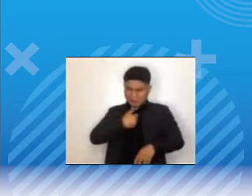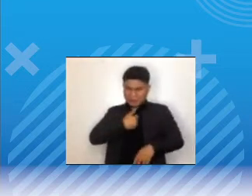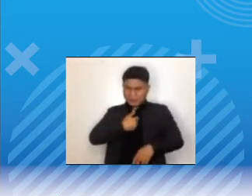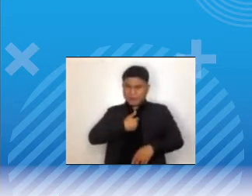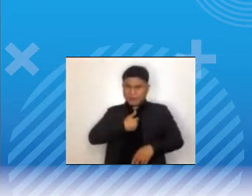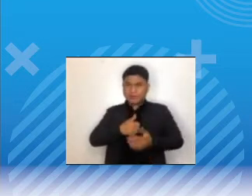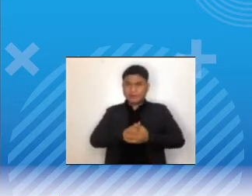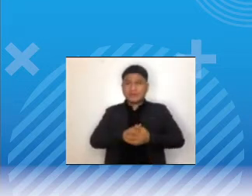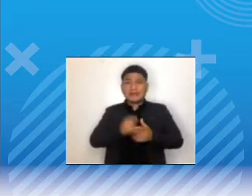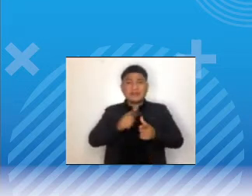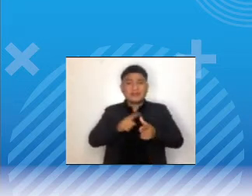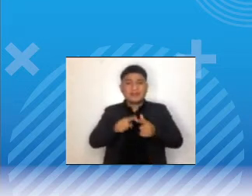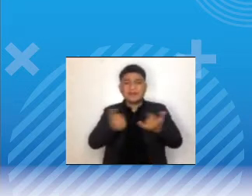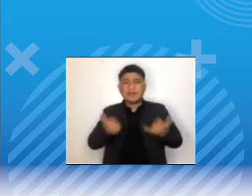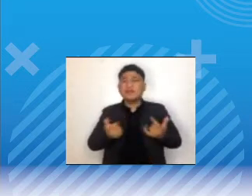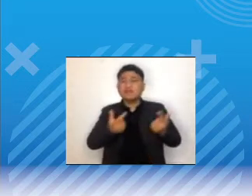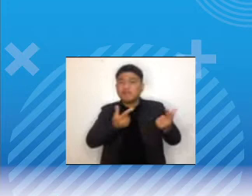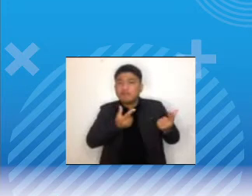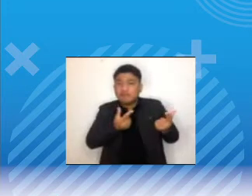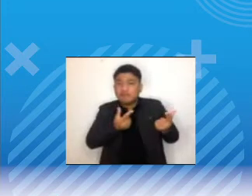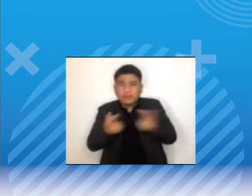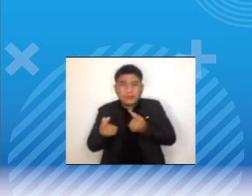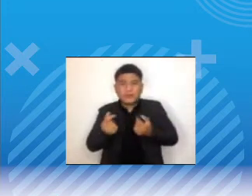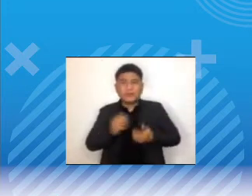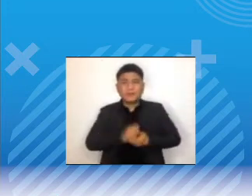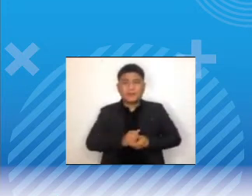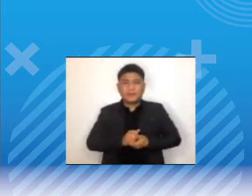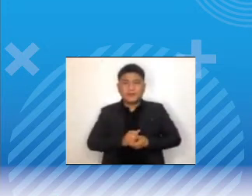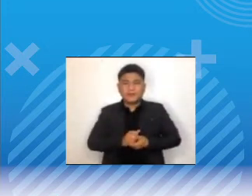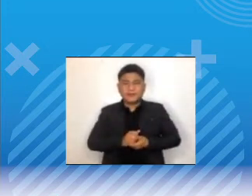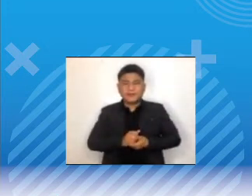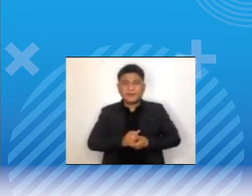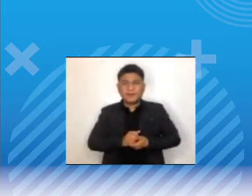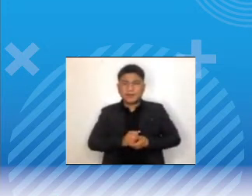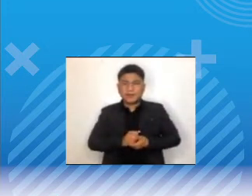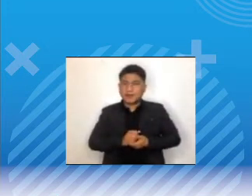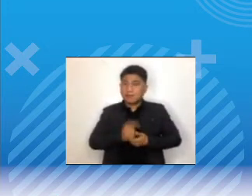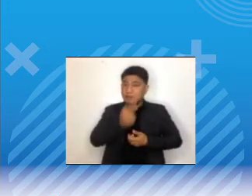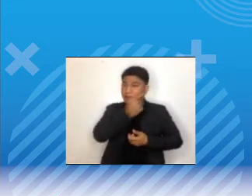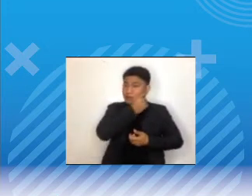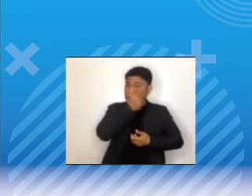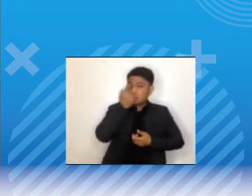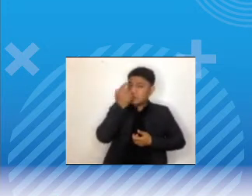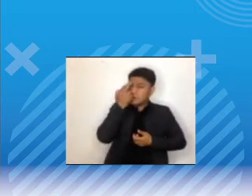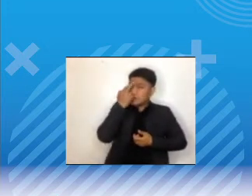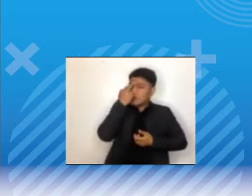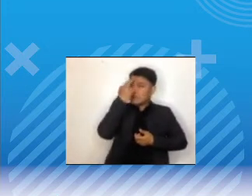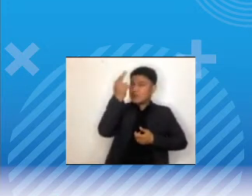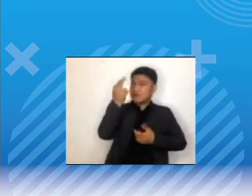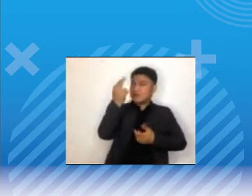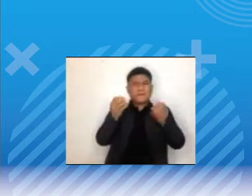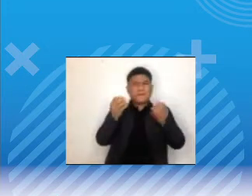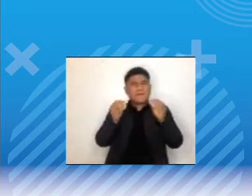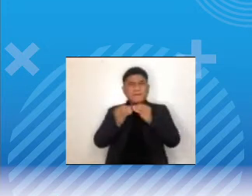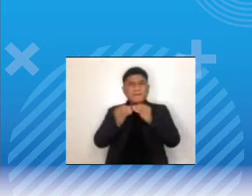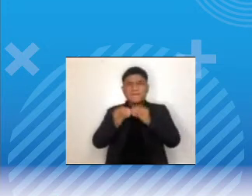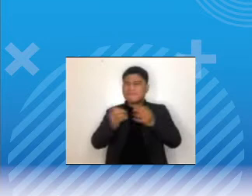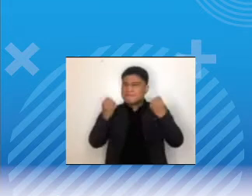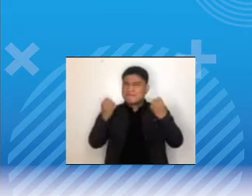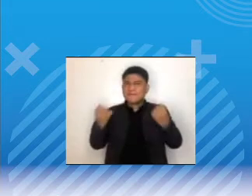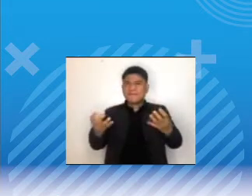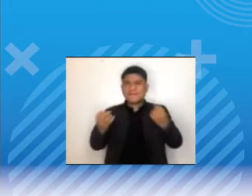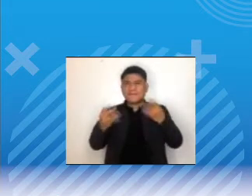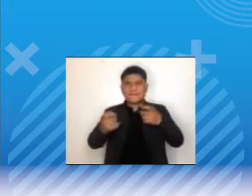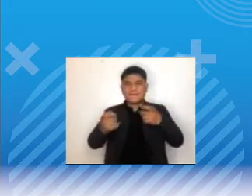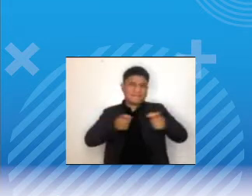then aksyonan dahil we realize we have more control and